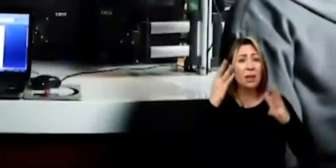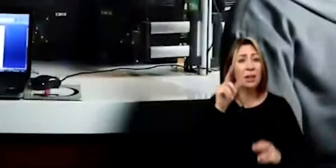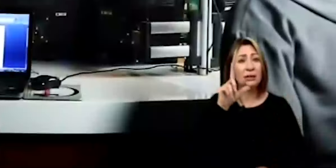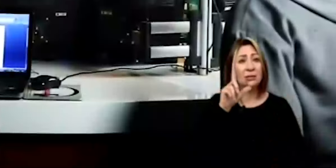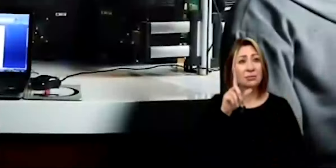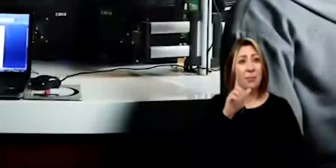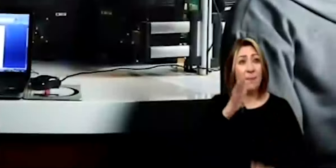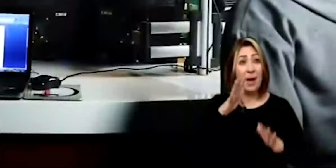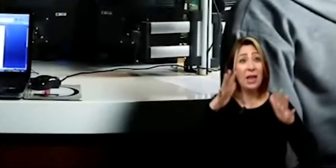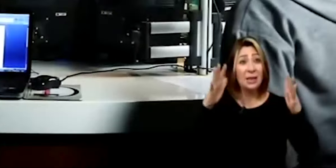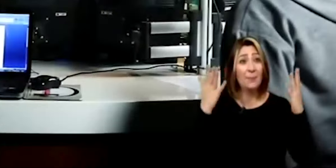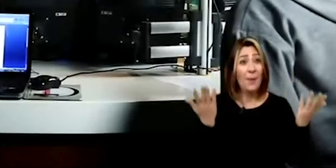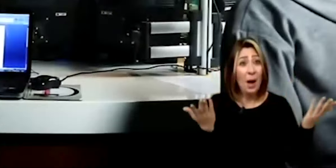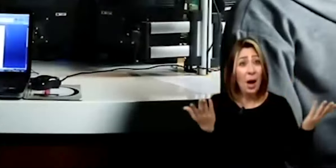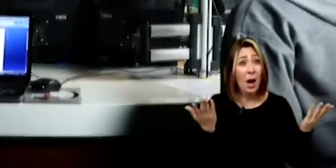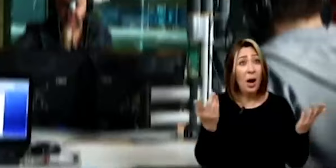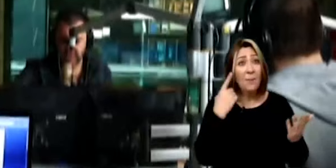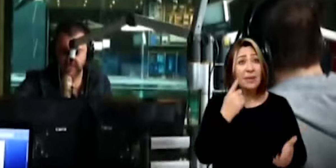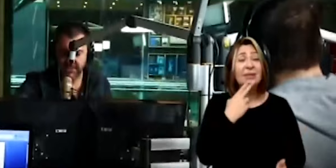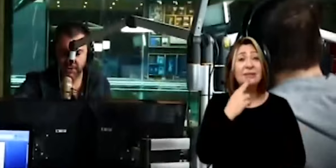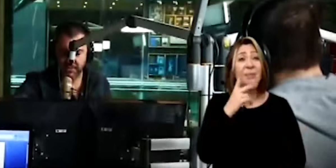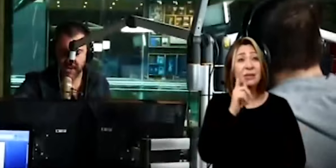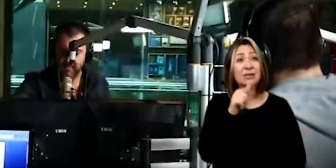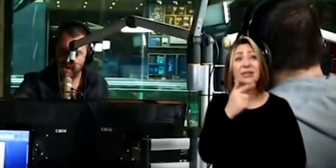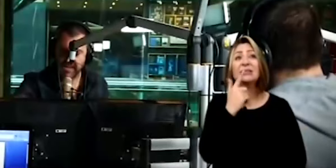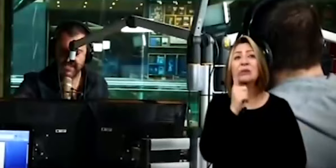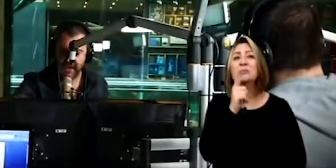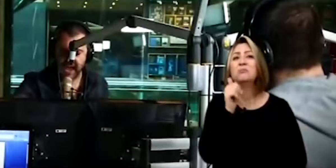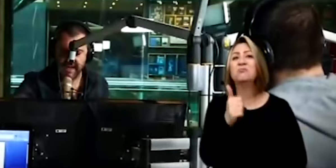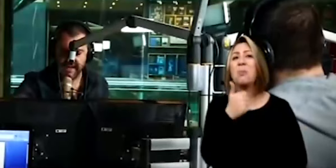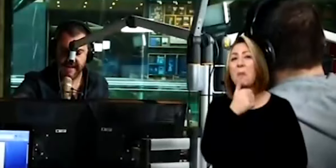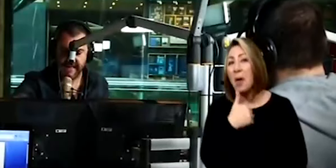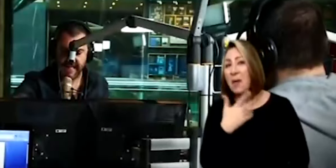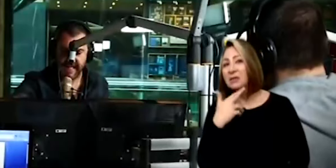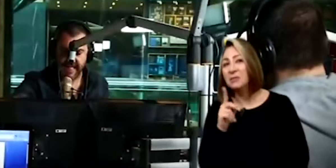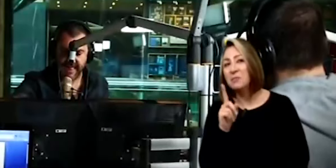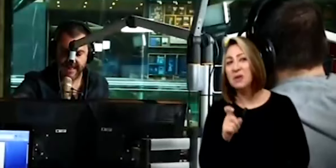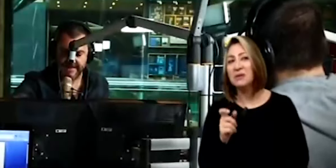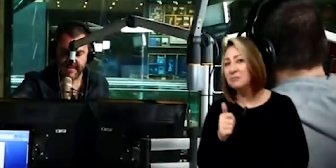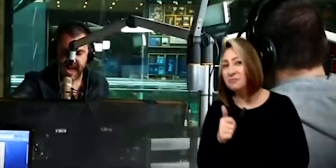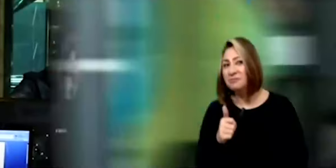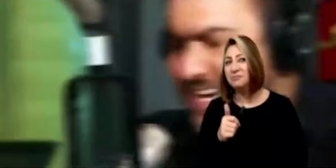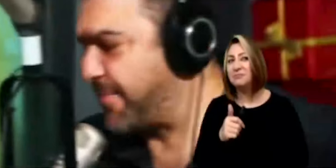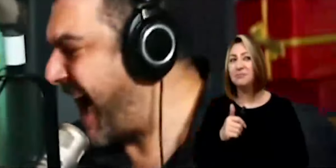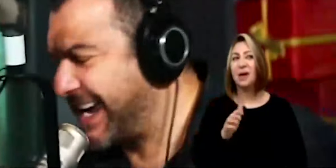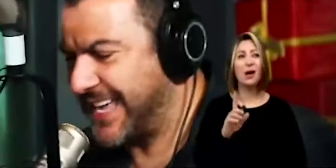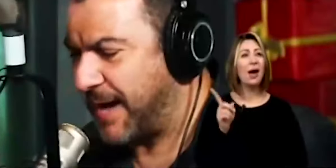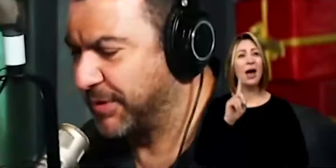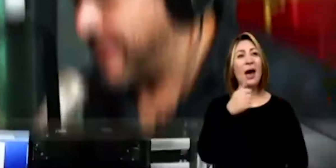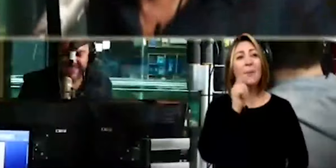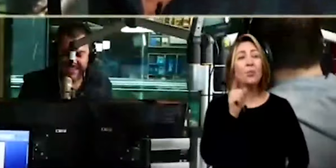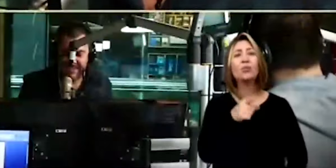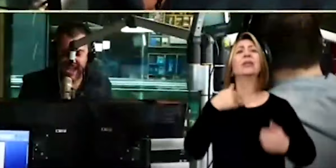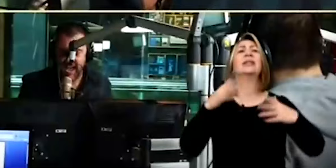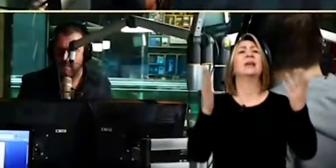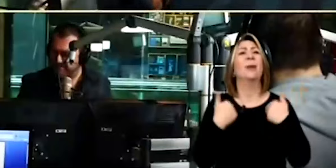lazım. Parlatayım parlatmasına da bakalım. Şimdi nasıl oldu baba? Bana benzedi mi ha? Ha? Hayır abi, hayır ya.